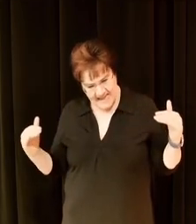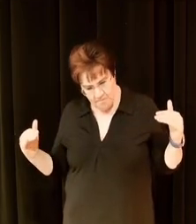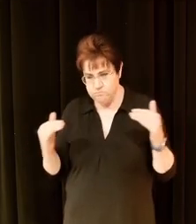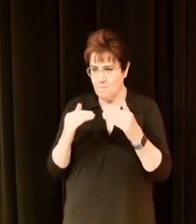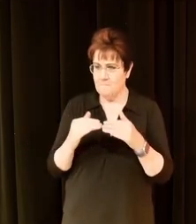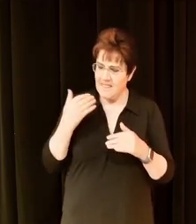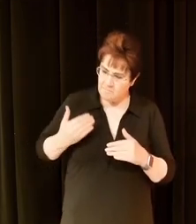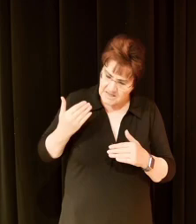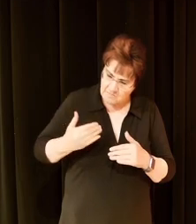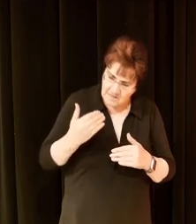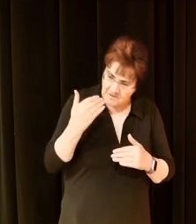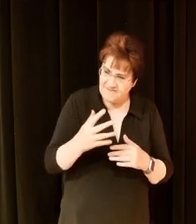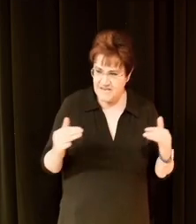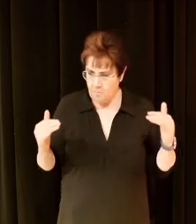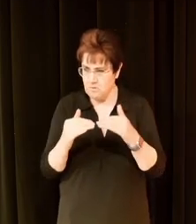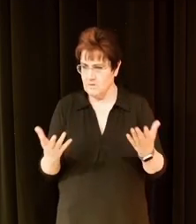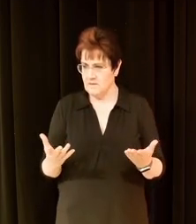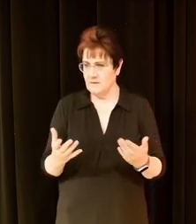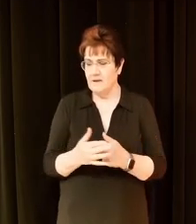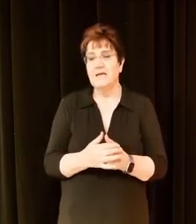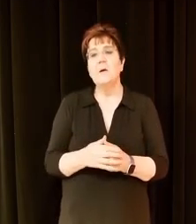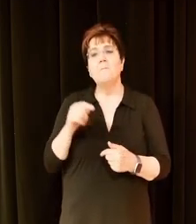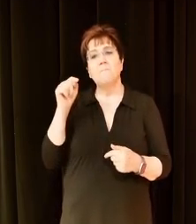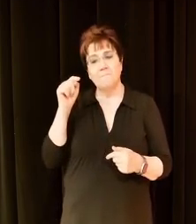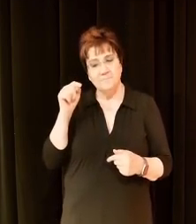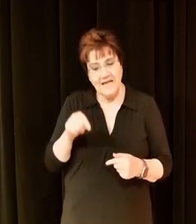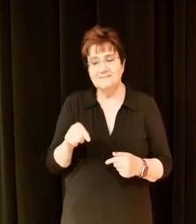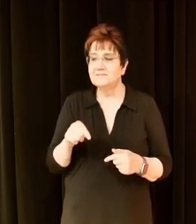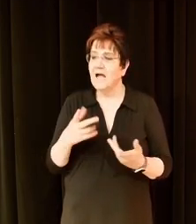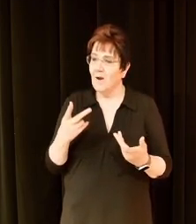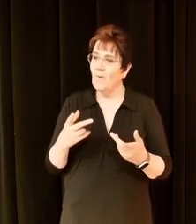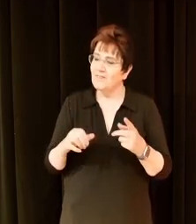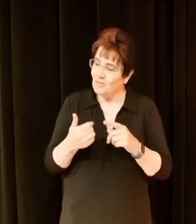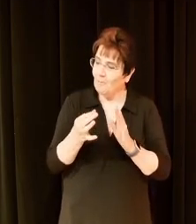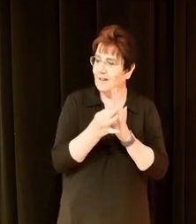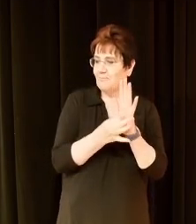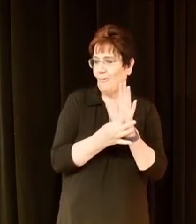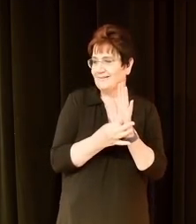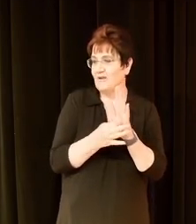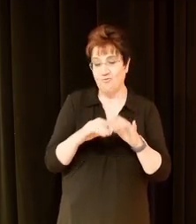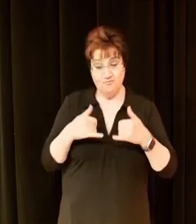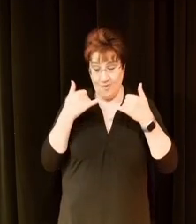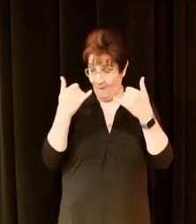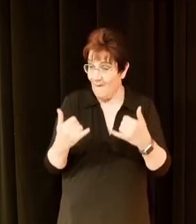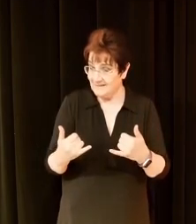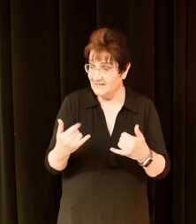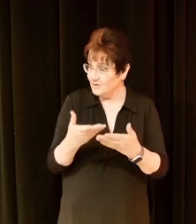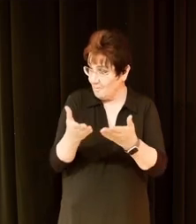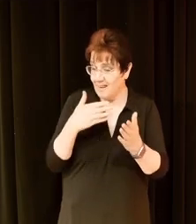ziehen. Und das möchte ich als einen weiteren Aspekt Ihnen für jetzt oder heute sozusagen